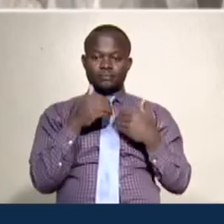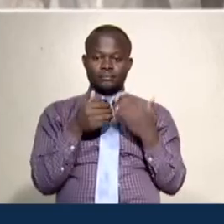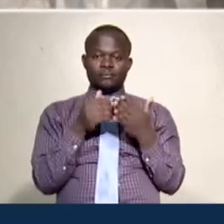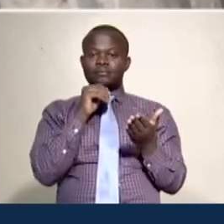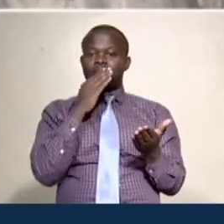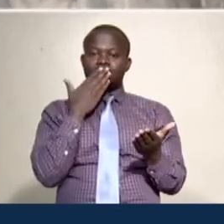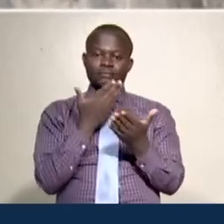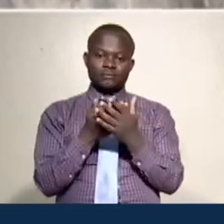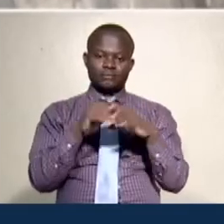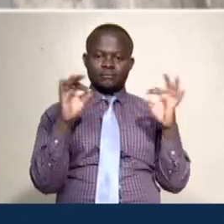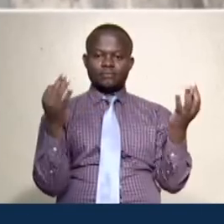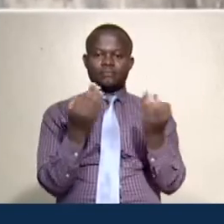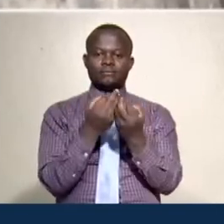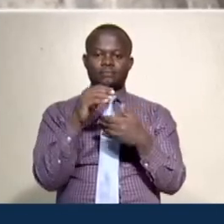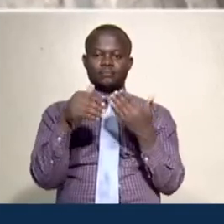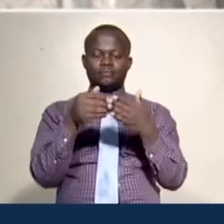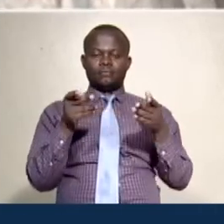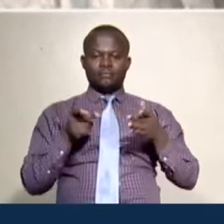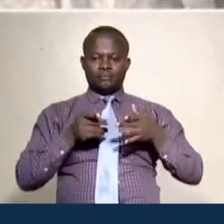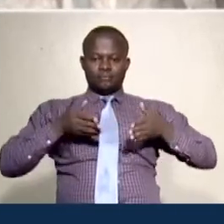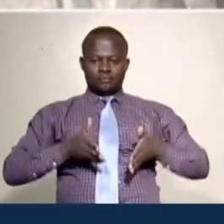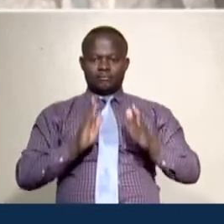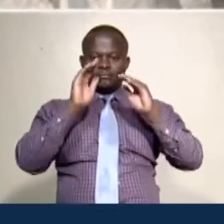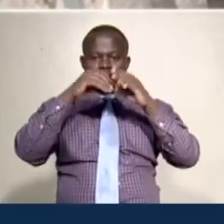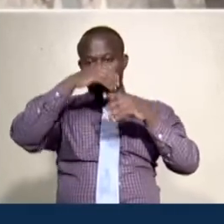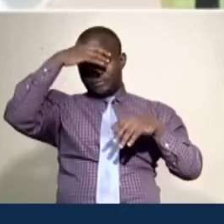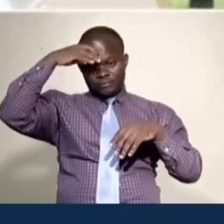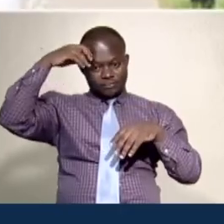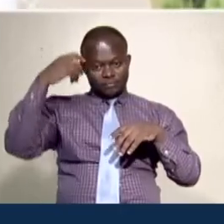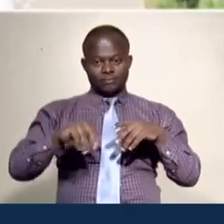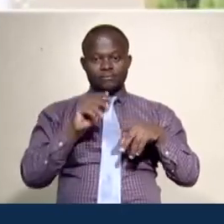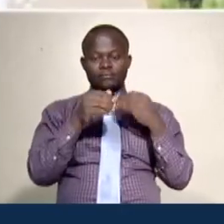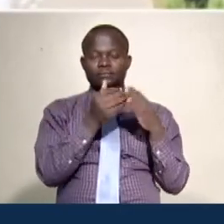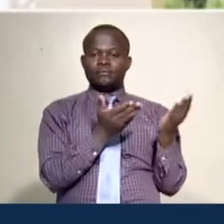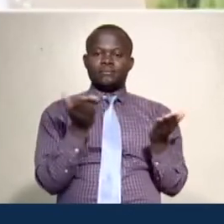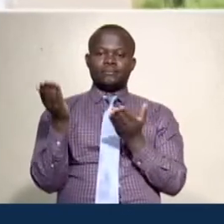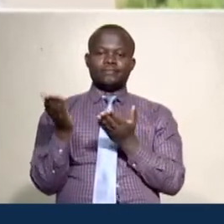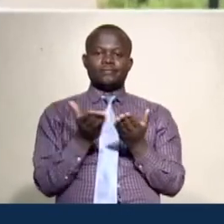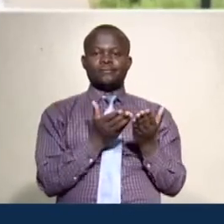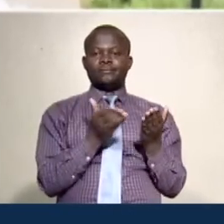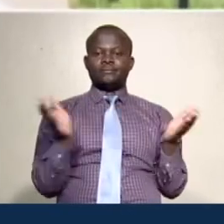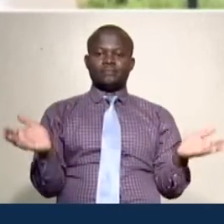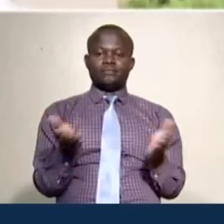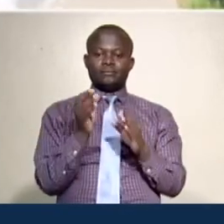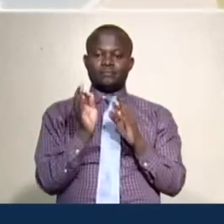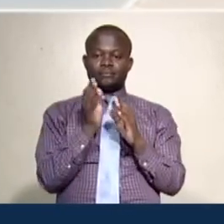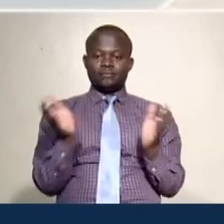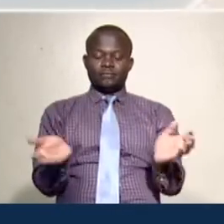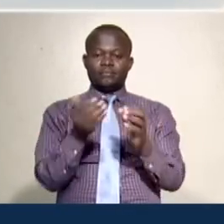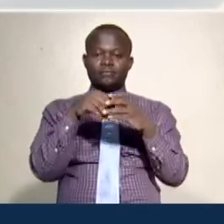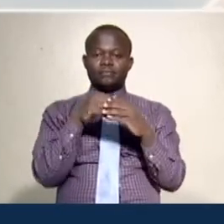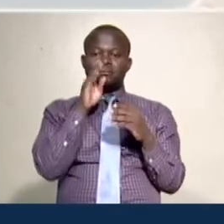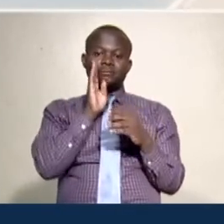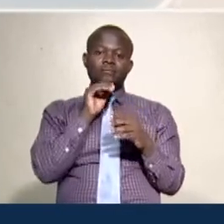butari bwiza mu miryango nyine aho dukomoka bikagora umuntu kubyakira hari amafilime akangurira abana ku inzoga nta